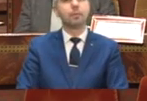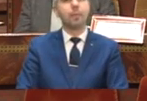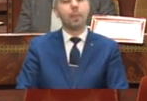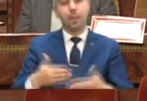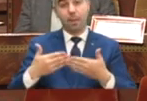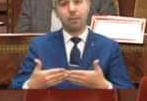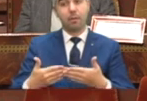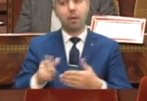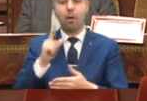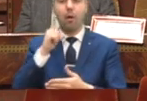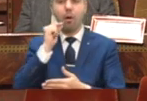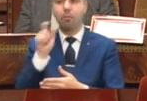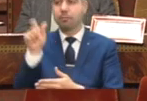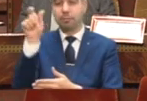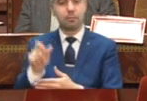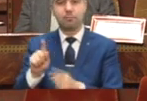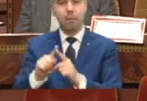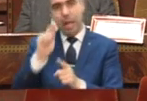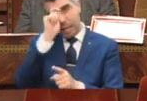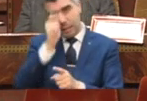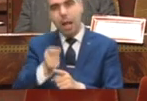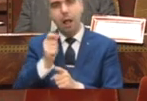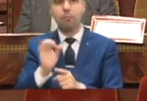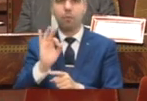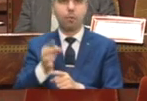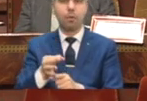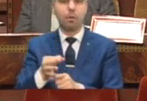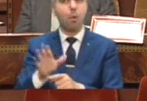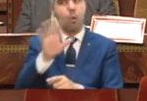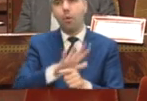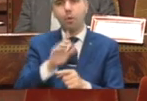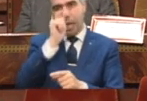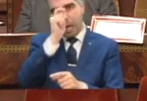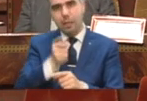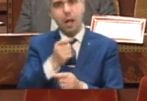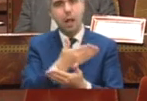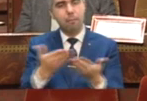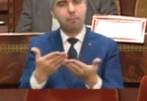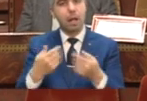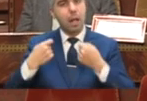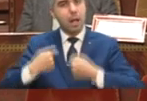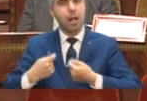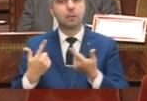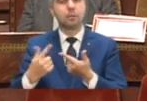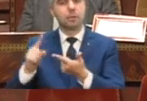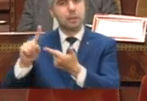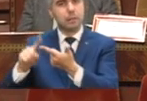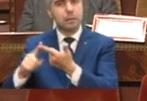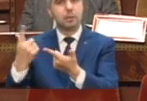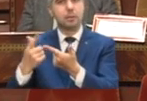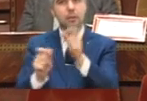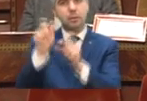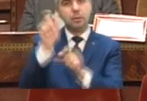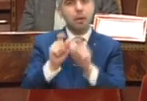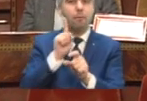سيد النائب المحترم بكل احترام وتقدير، نحترم الجميع، نحترم الرئاسة، نحترم السادة